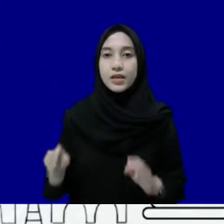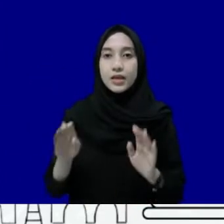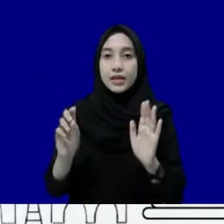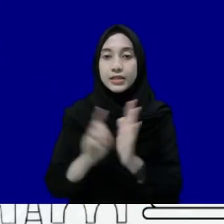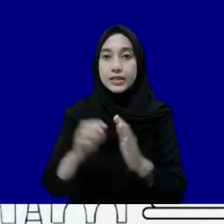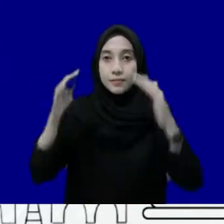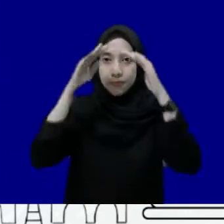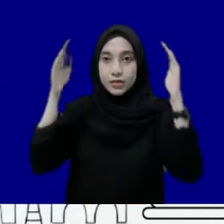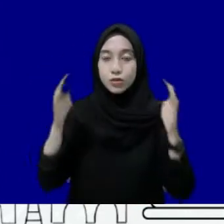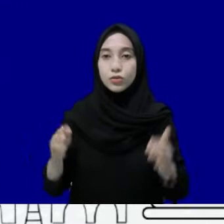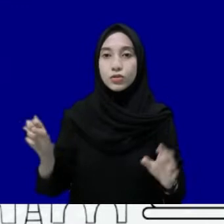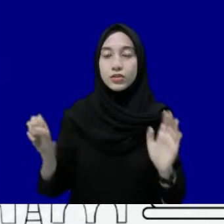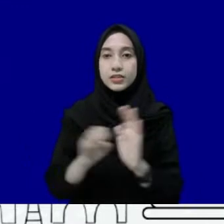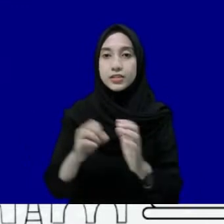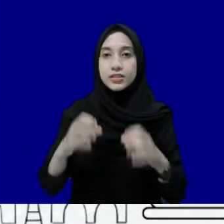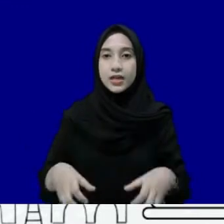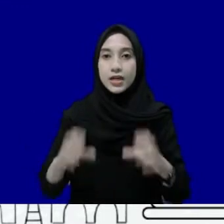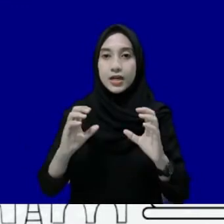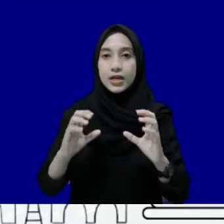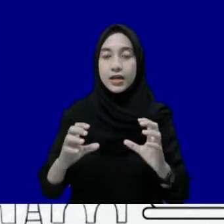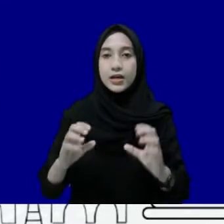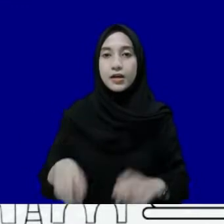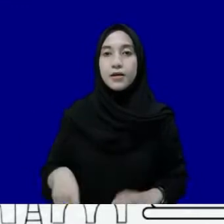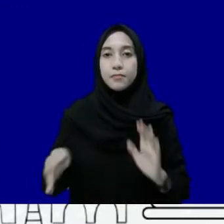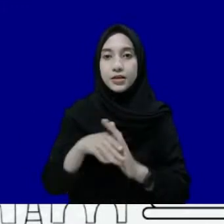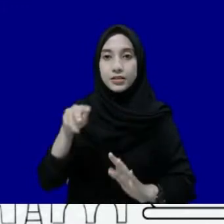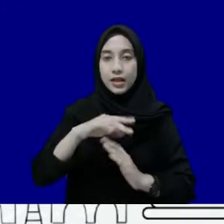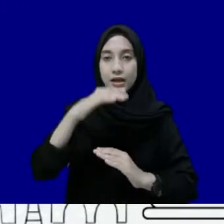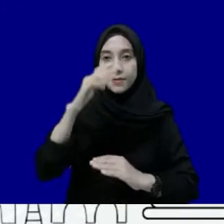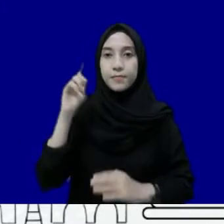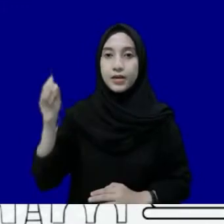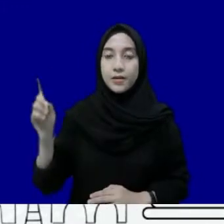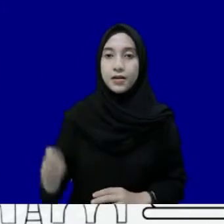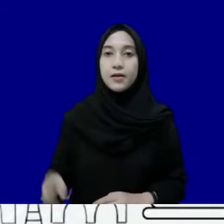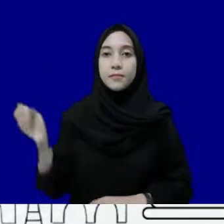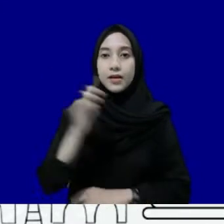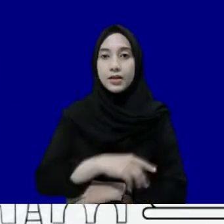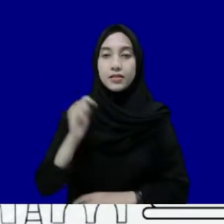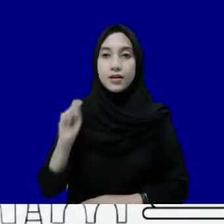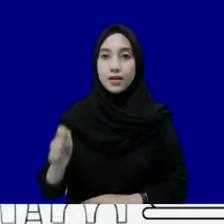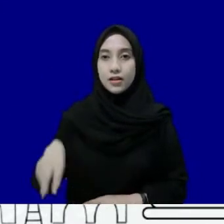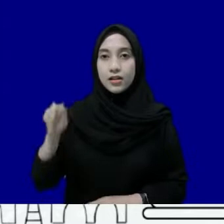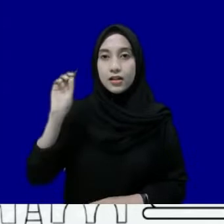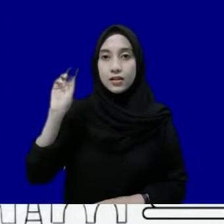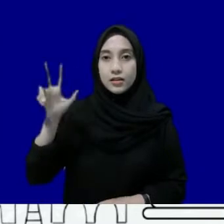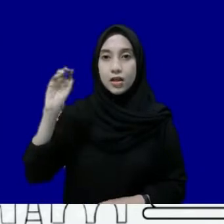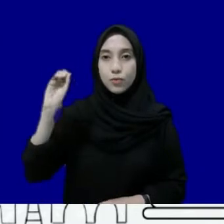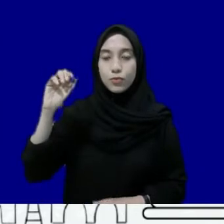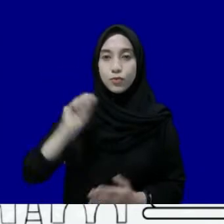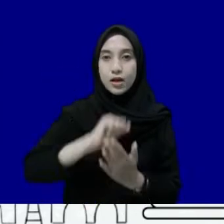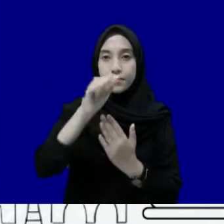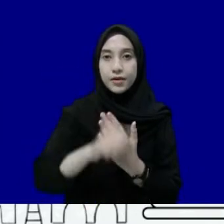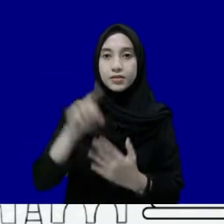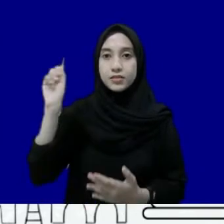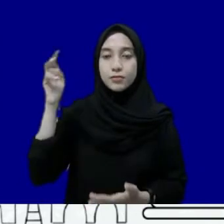dibentuk secara bertahap melalui Kongres Pemuda sebanyak 2 kali. Kongres Pemuda yang pertama dilaksanakan pada tanggal